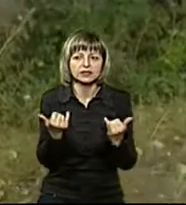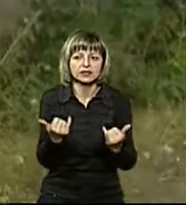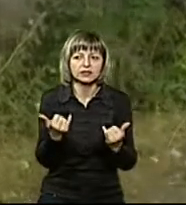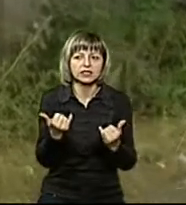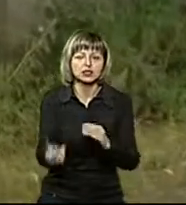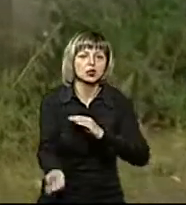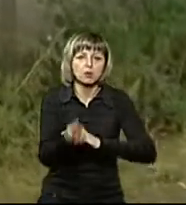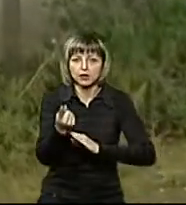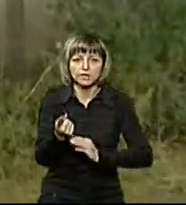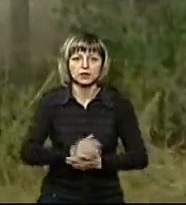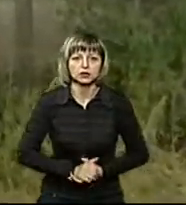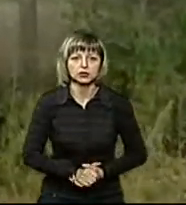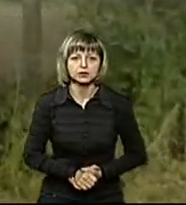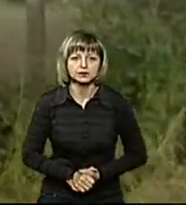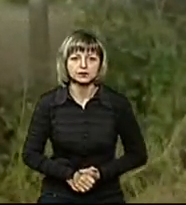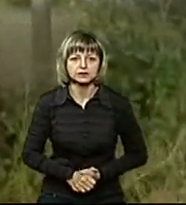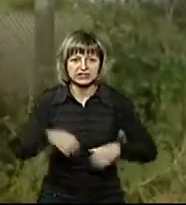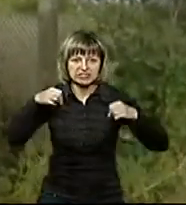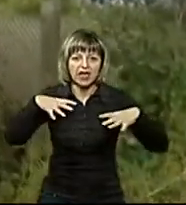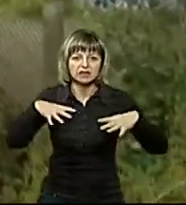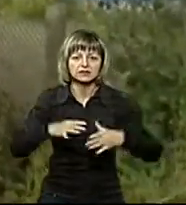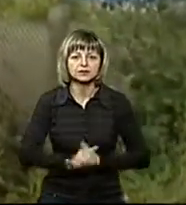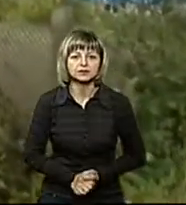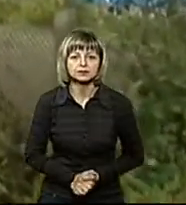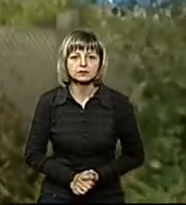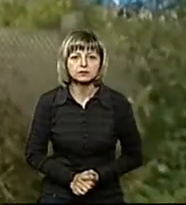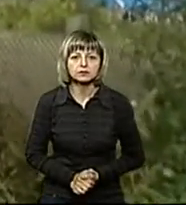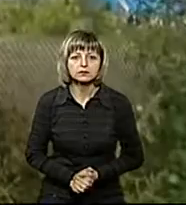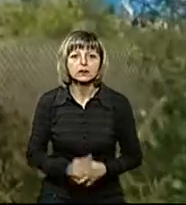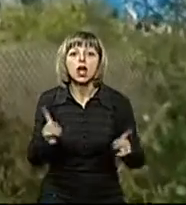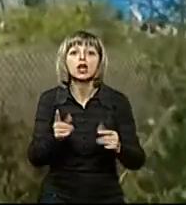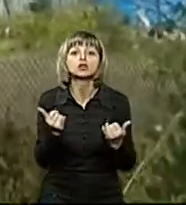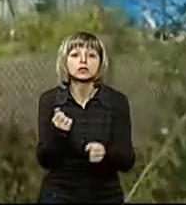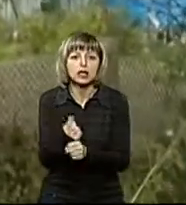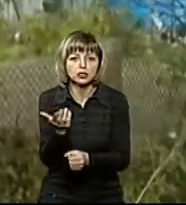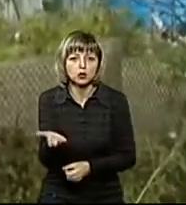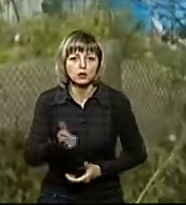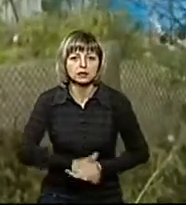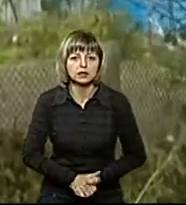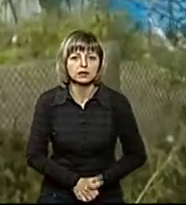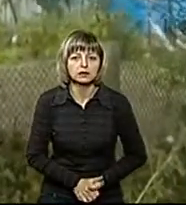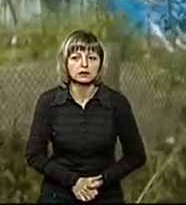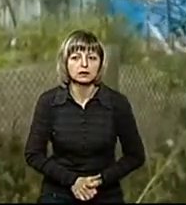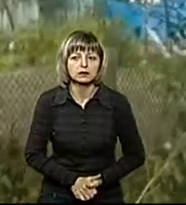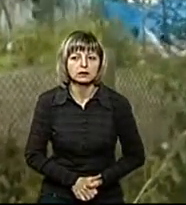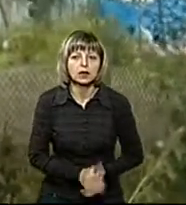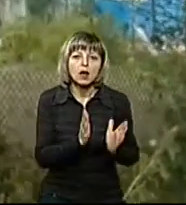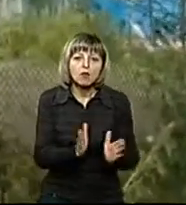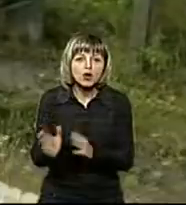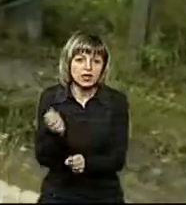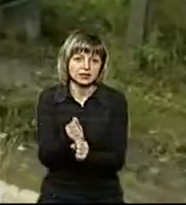як появилося стіль. А що ви зараз робите? Ну, порядок наводить.